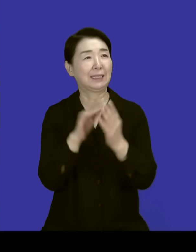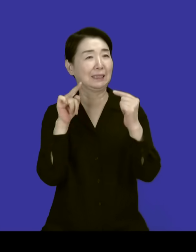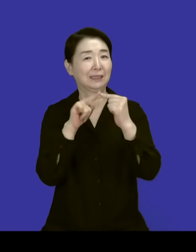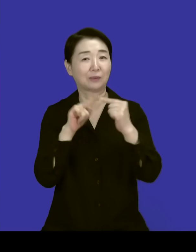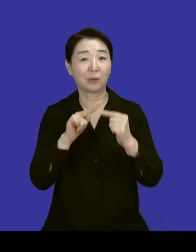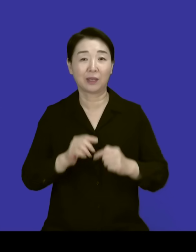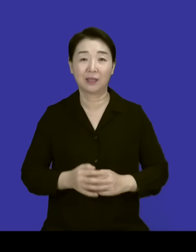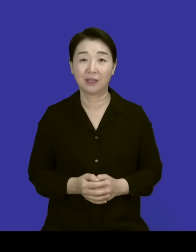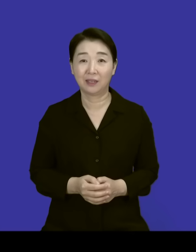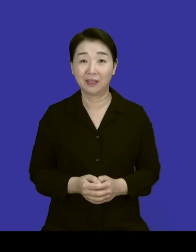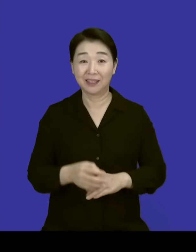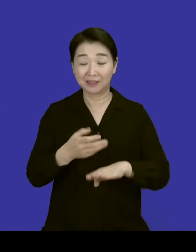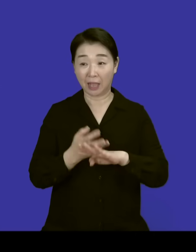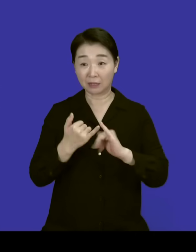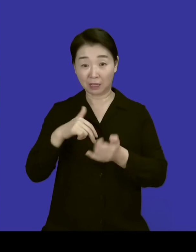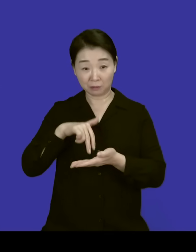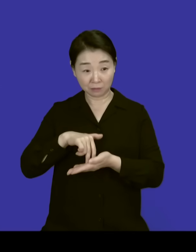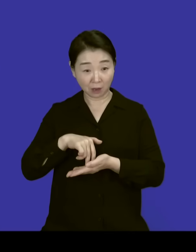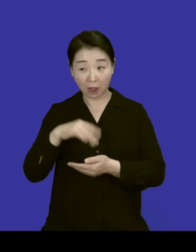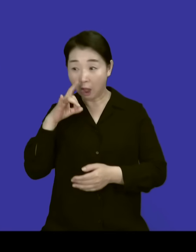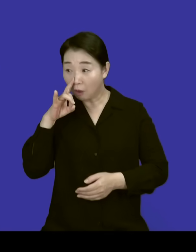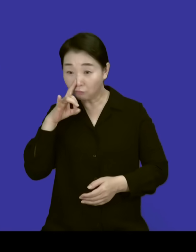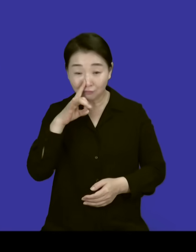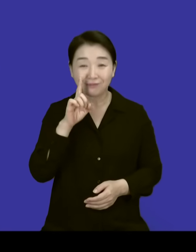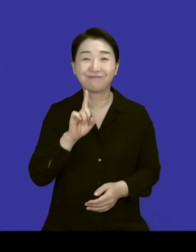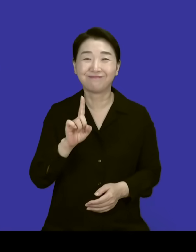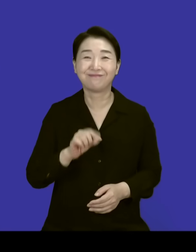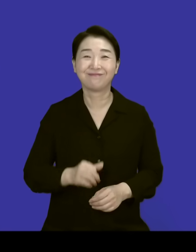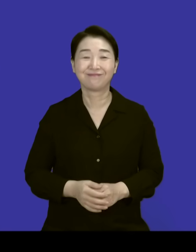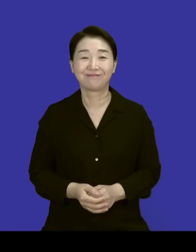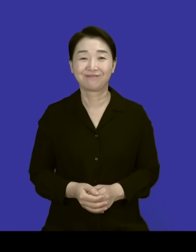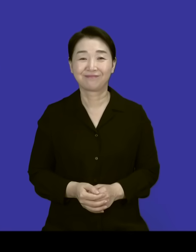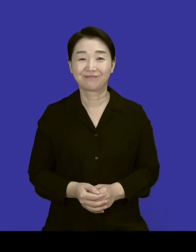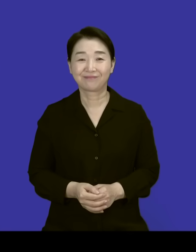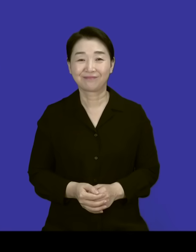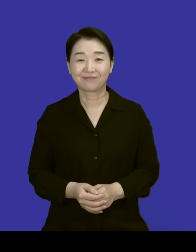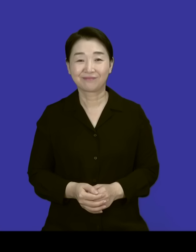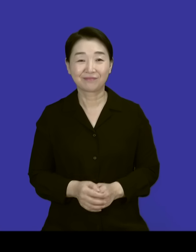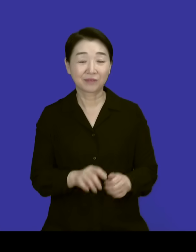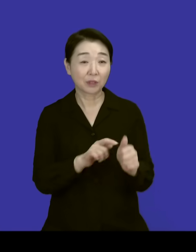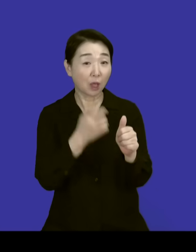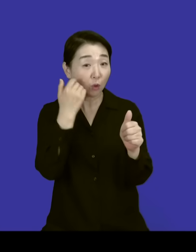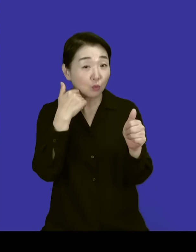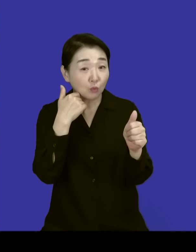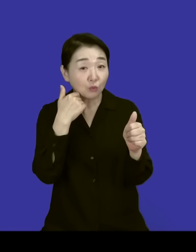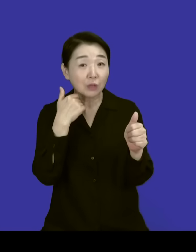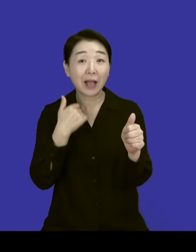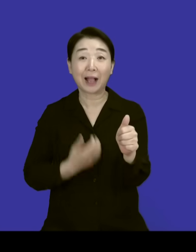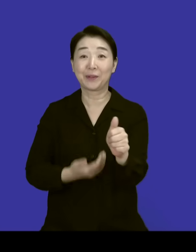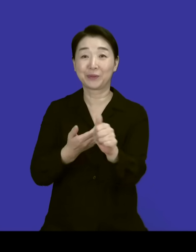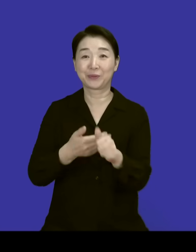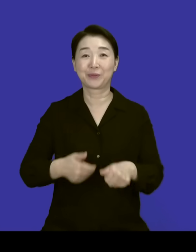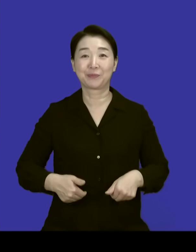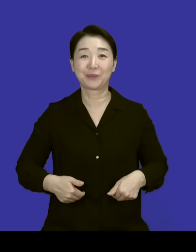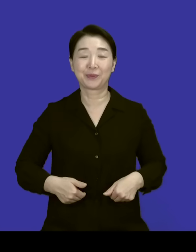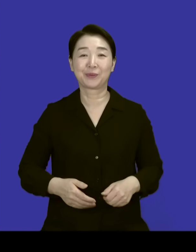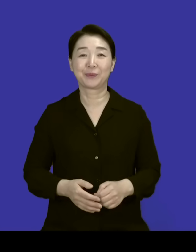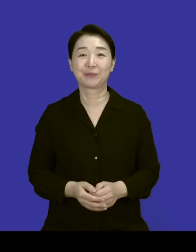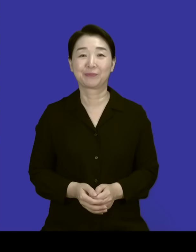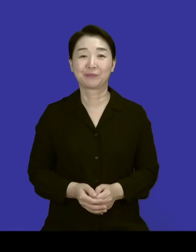우리만 모르는 제3자들이 궁금해하는 거죠. 예. 그러면은 이분은 또 어떤 분인가? 그럼 저희가 알려드려야 되잖아요. 네네.